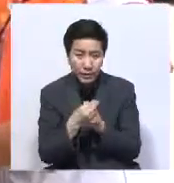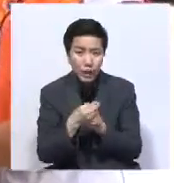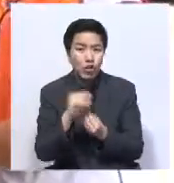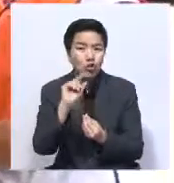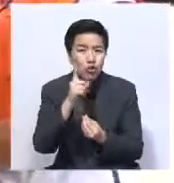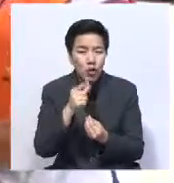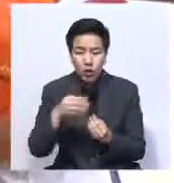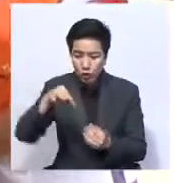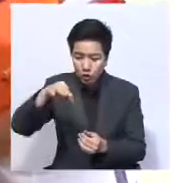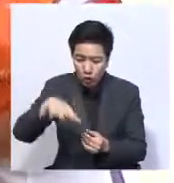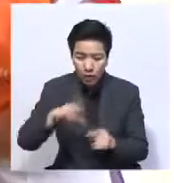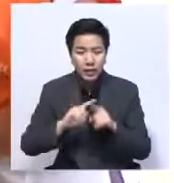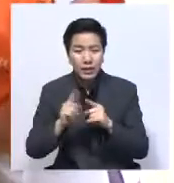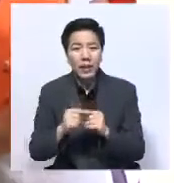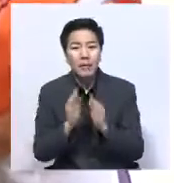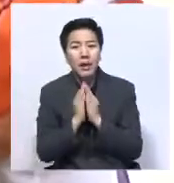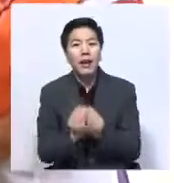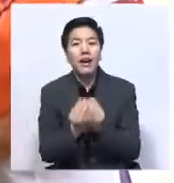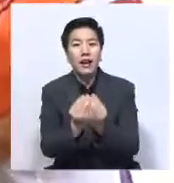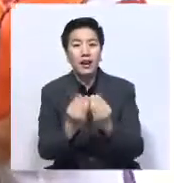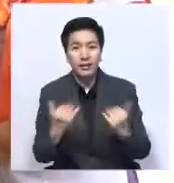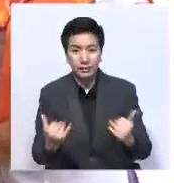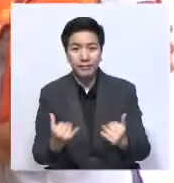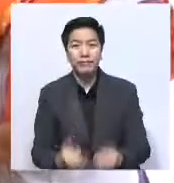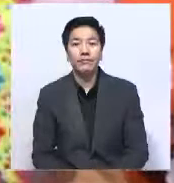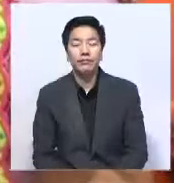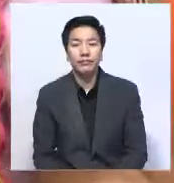ฝอยทองเพื่อที่จะนำมาทำบุญถวายพระกันค่ะ